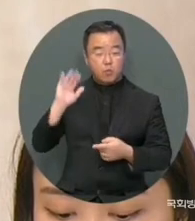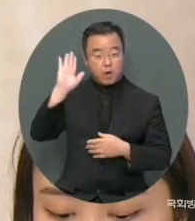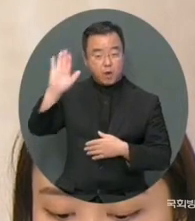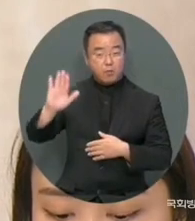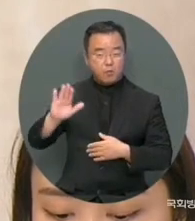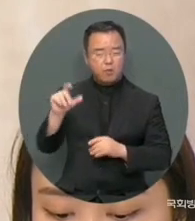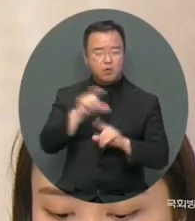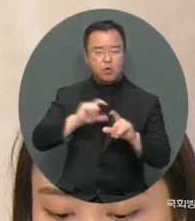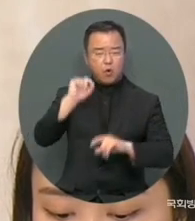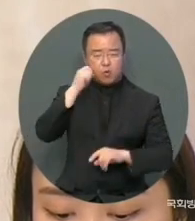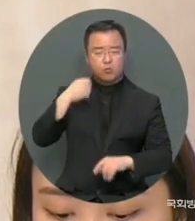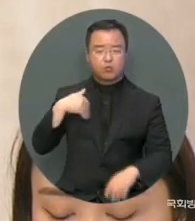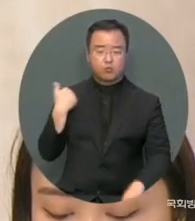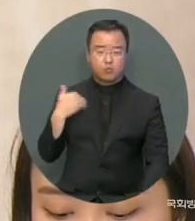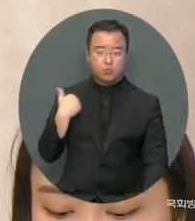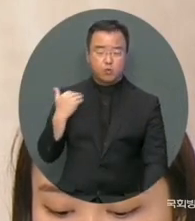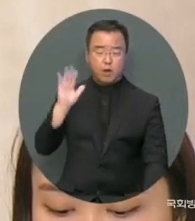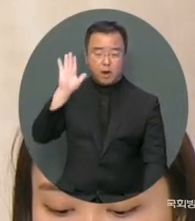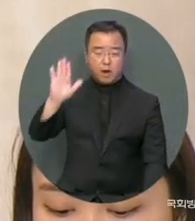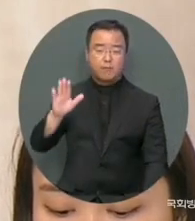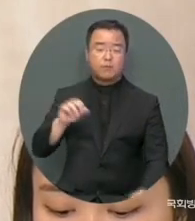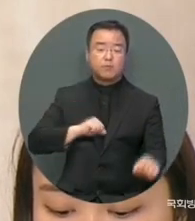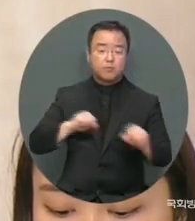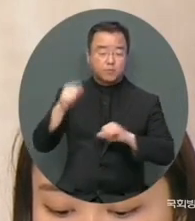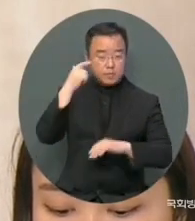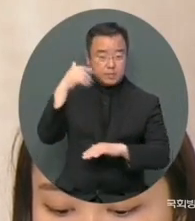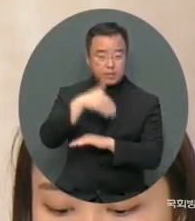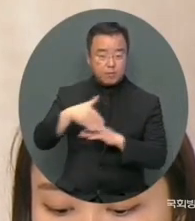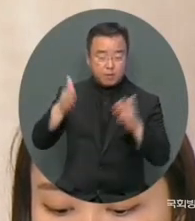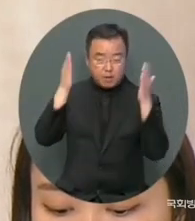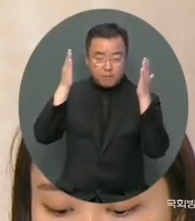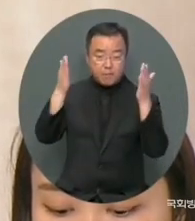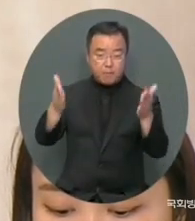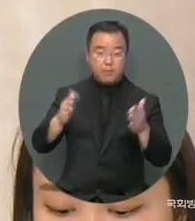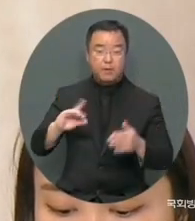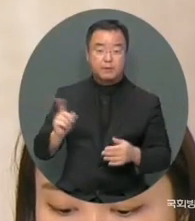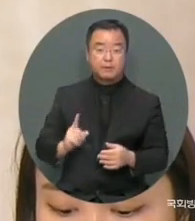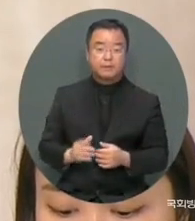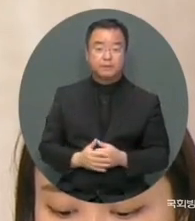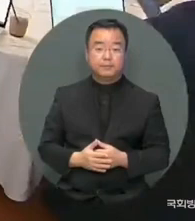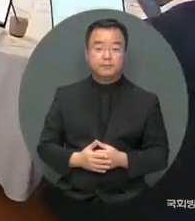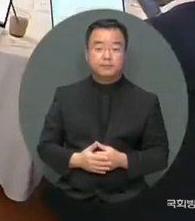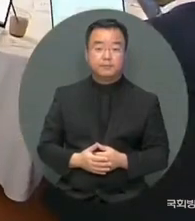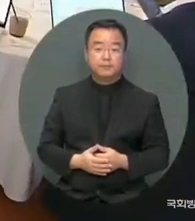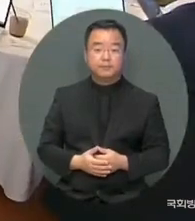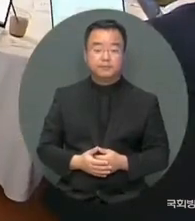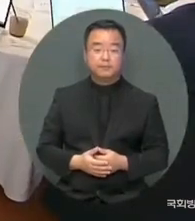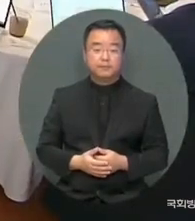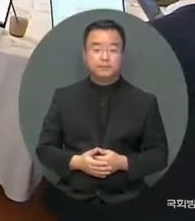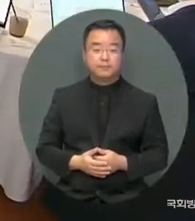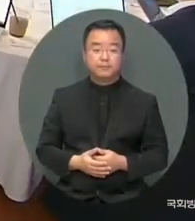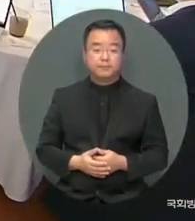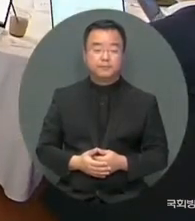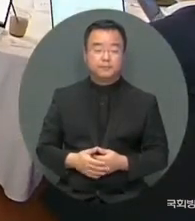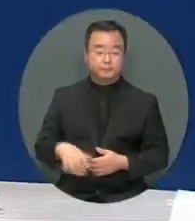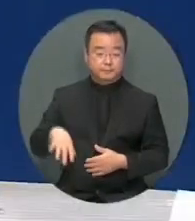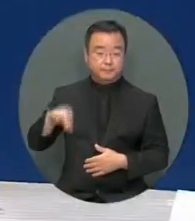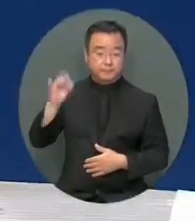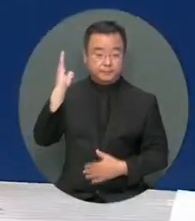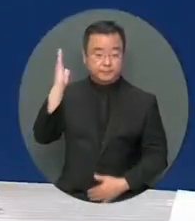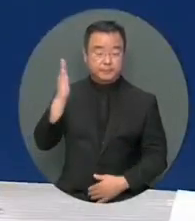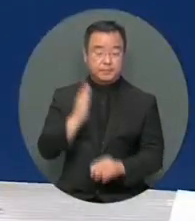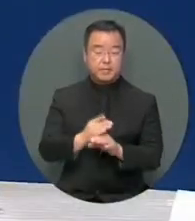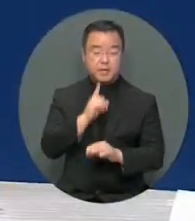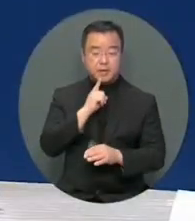얘기도 많은데요. 향후 추진 계획이나 방향성이 있다면 좀 말씀 부탁드리겠습니다. 네, 모두 발언에서 말씀드린 것처럼